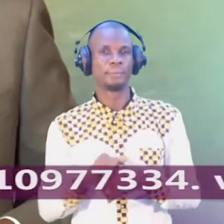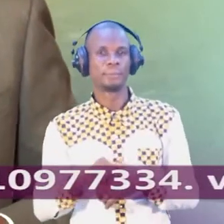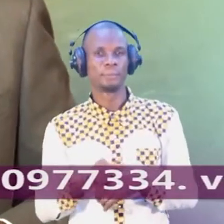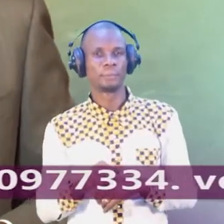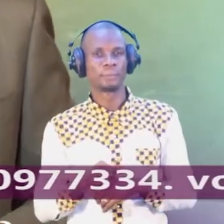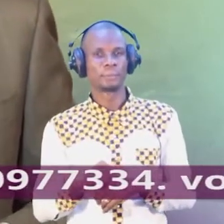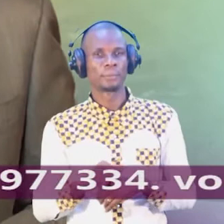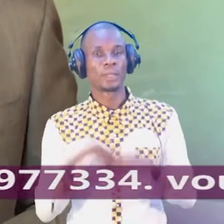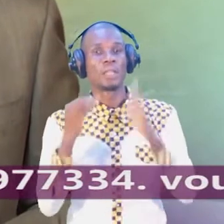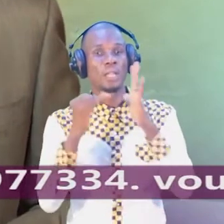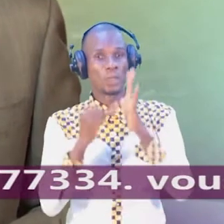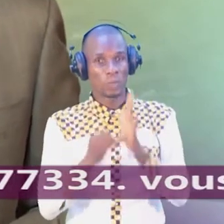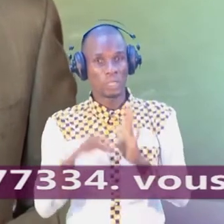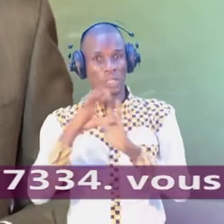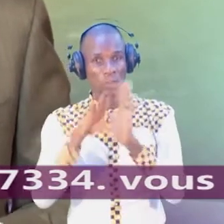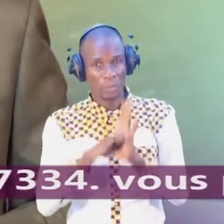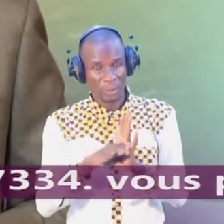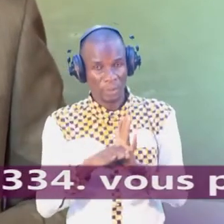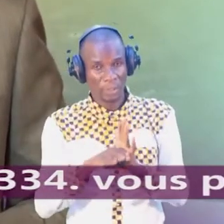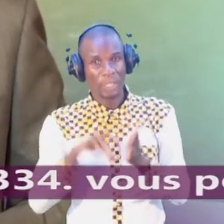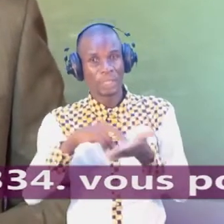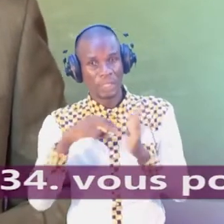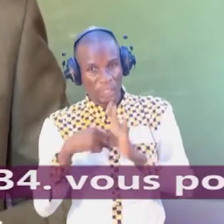kosalela mayele mpo na kozwa eloko ya moninga